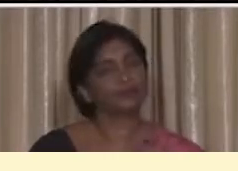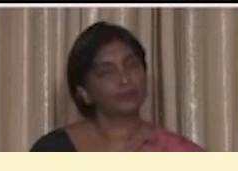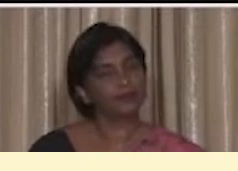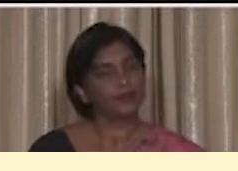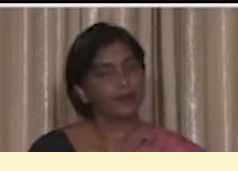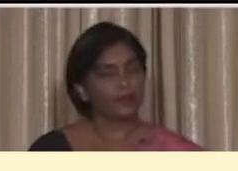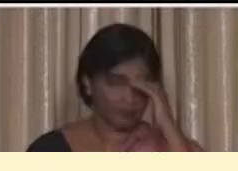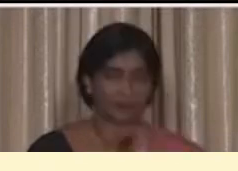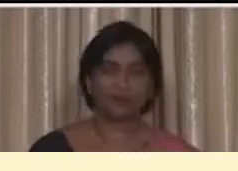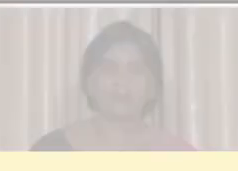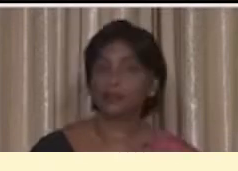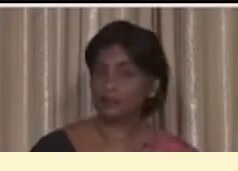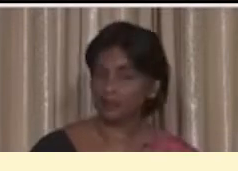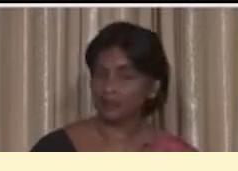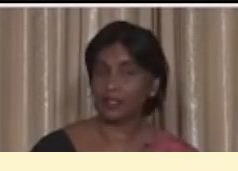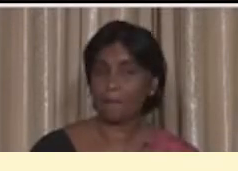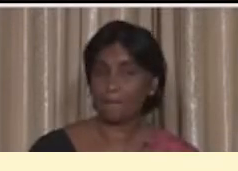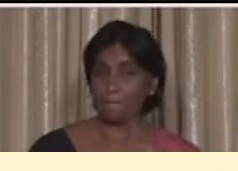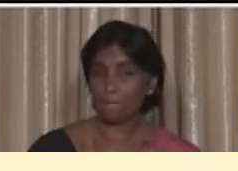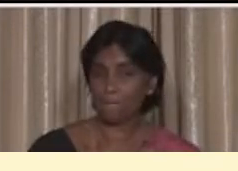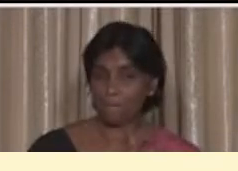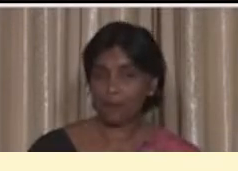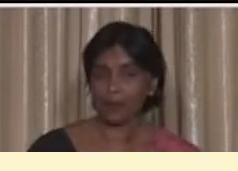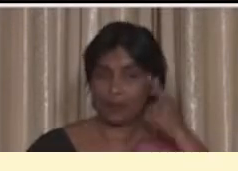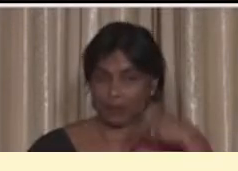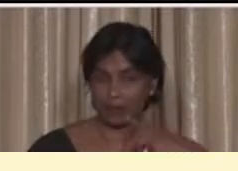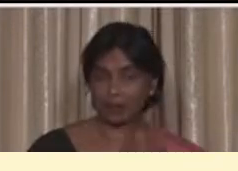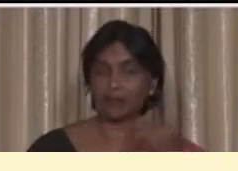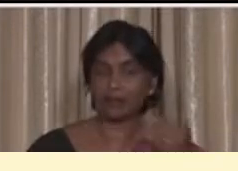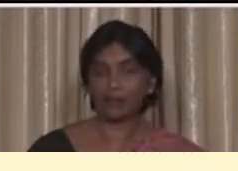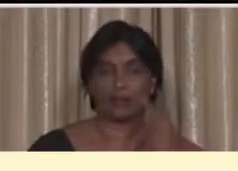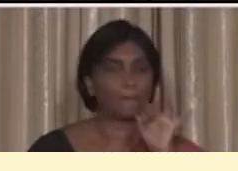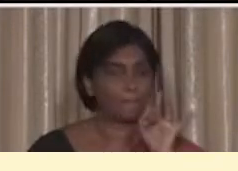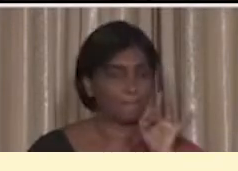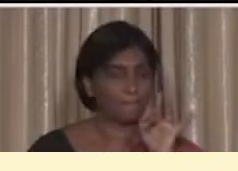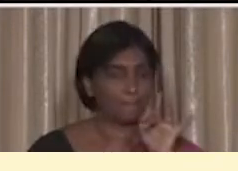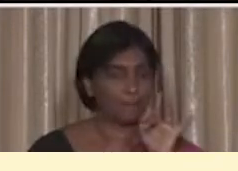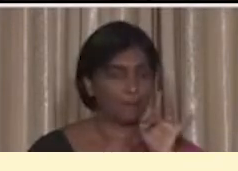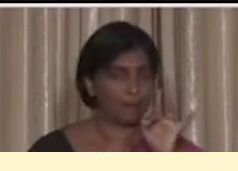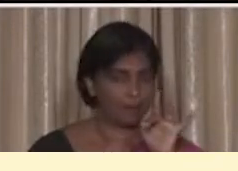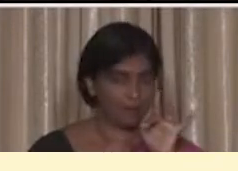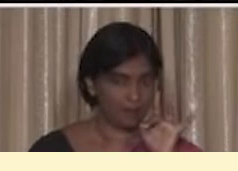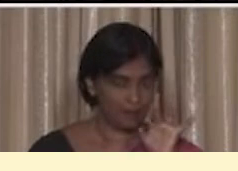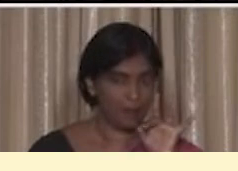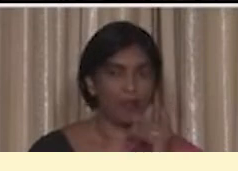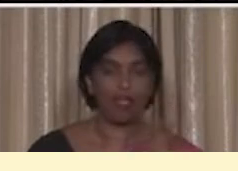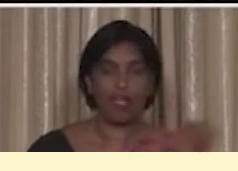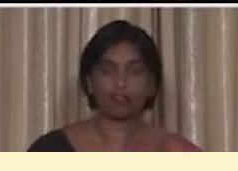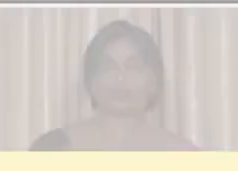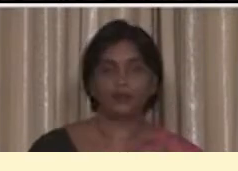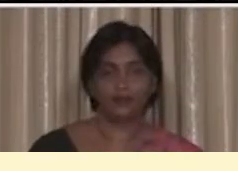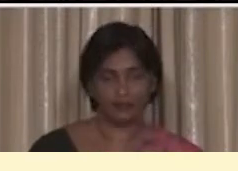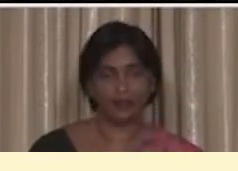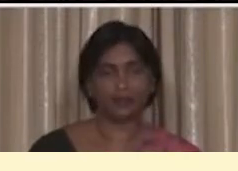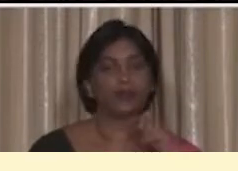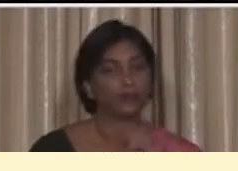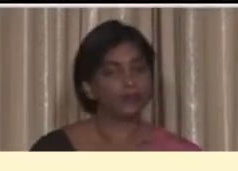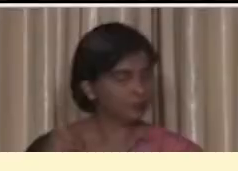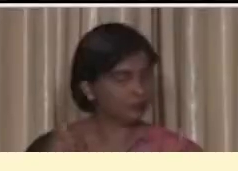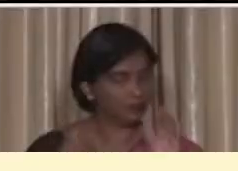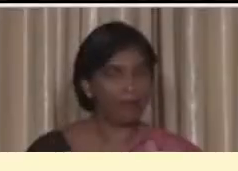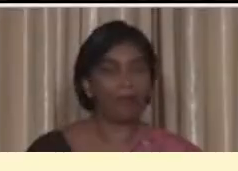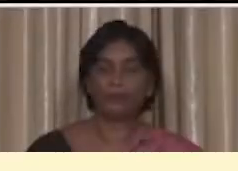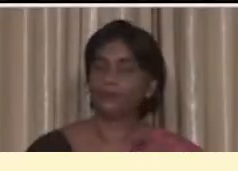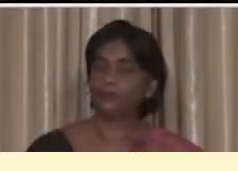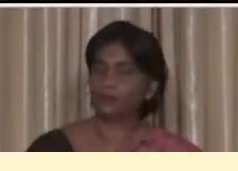ගරු කතානායකතුමනි මගේ පාර්ලිමේන්තුවේ දෙවැනි වාරයේ මම 2015 අලුත් මන්ත්‍රීවරයෙක් හැටියට පාර්ලිමේන්තුවට මම පැමිණියා. එදා ඉඳන් අද වෙනකන්